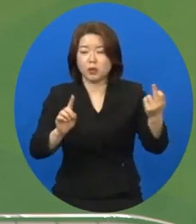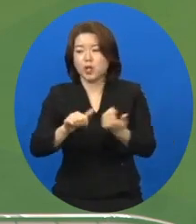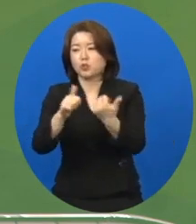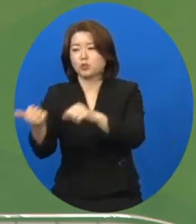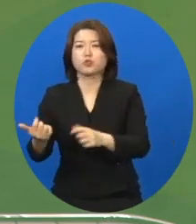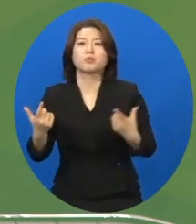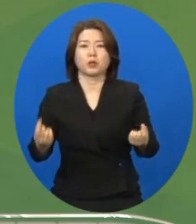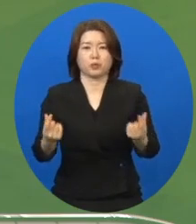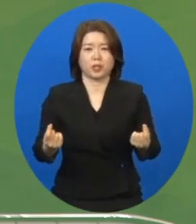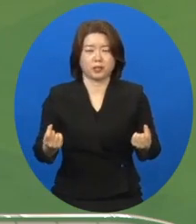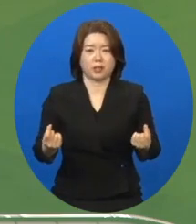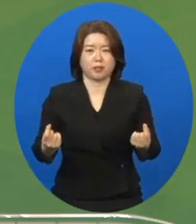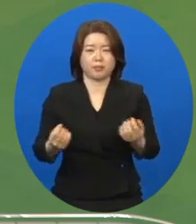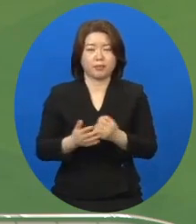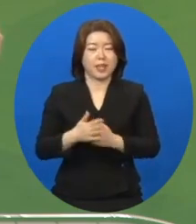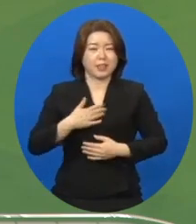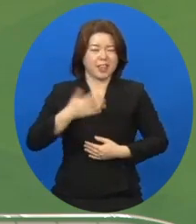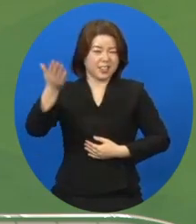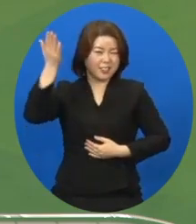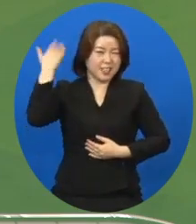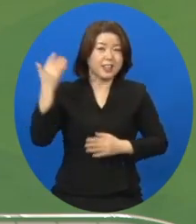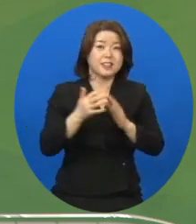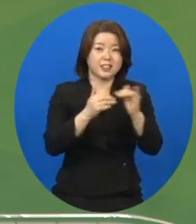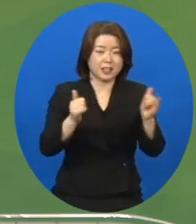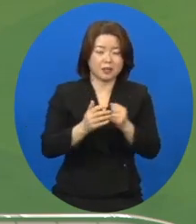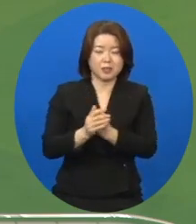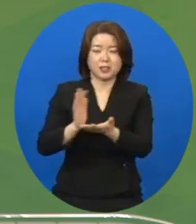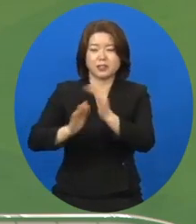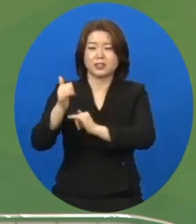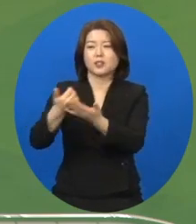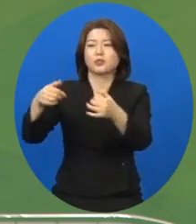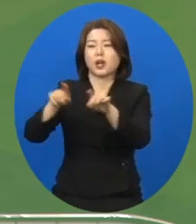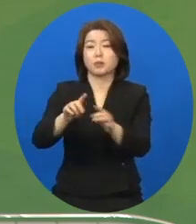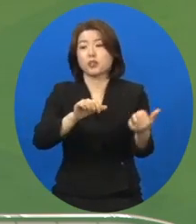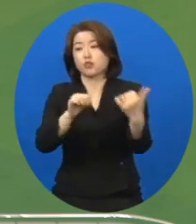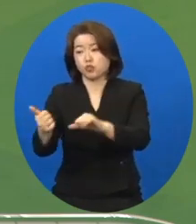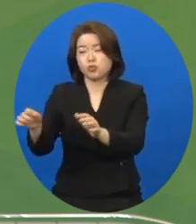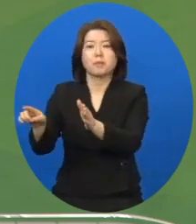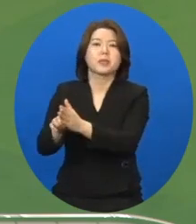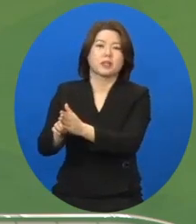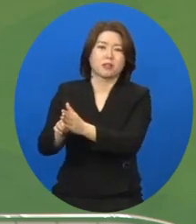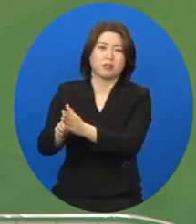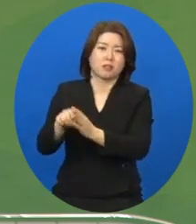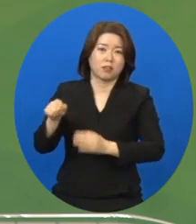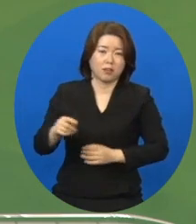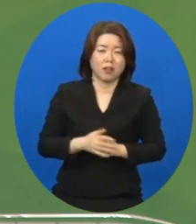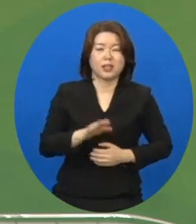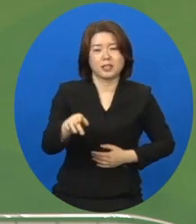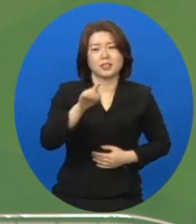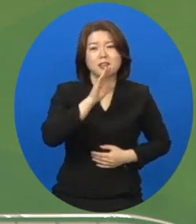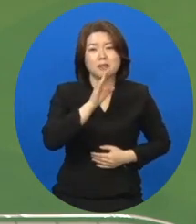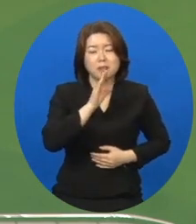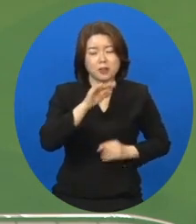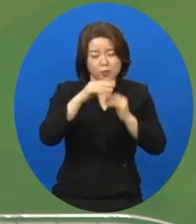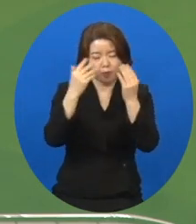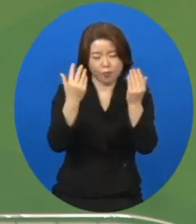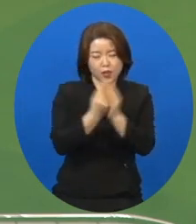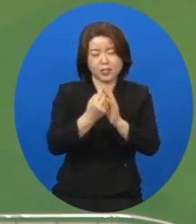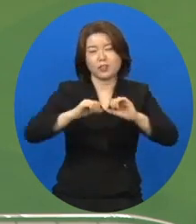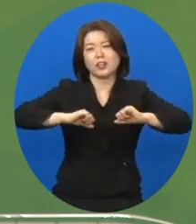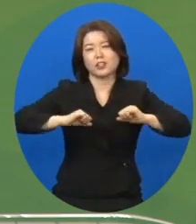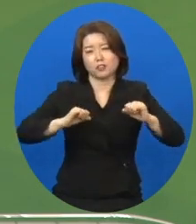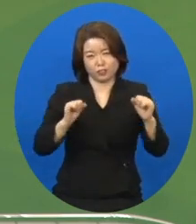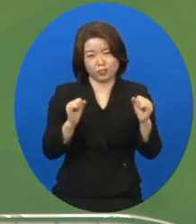우리 자신의 옛사람이 예수님과 함께 죽었음을 정말 믿는 것. 그게 바로 완전한 순종을 말하는